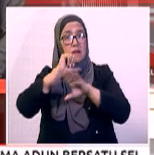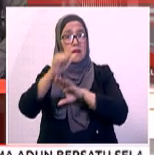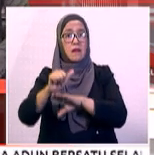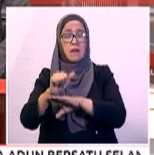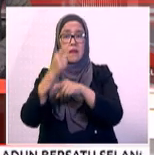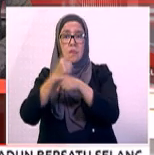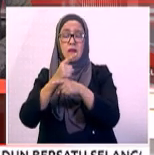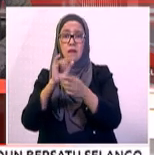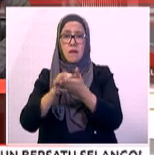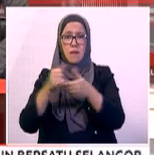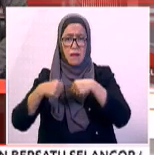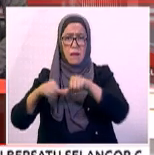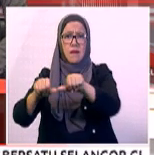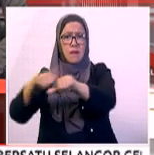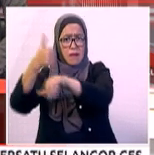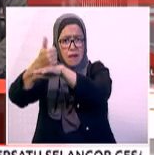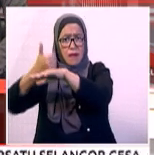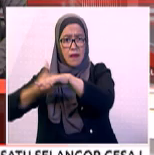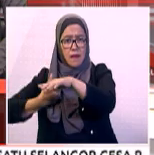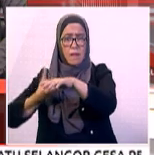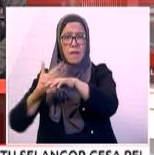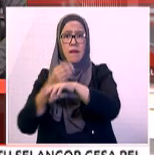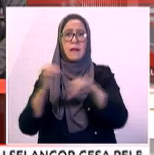yang didakwa di bawah akta tersebut.